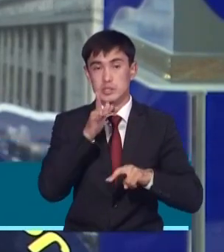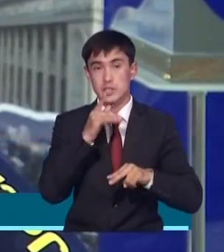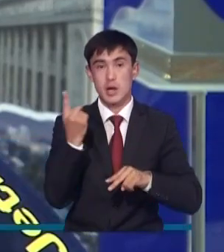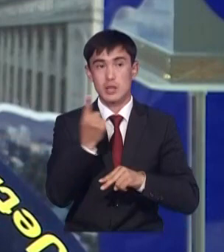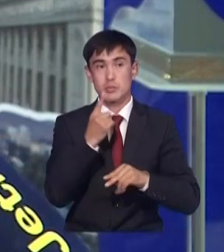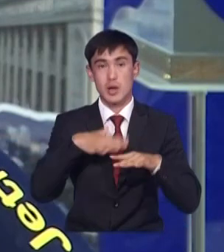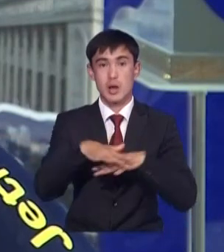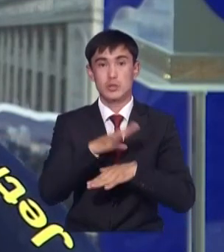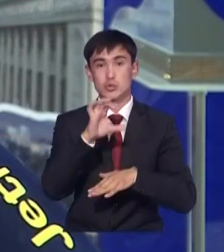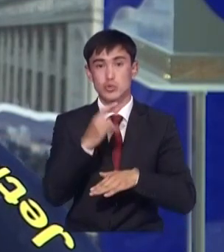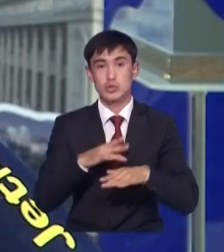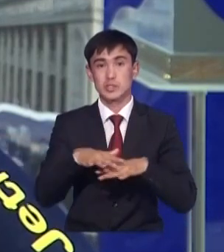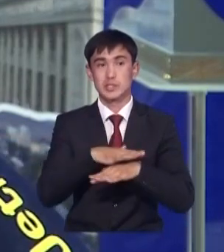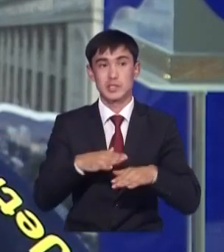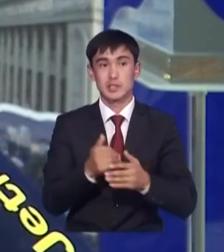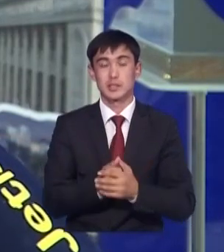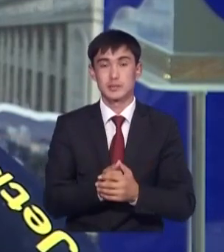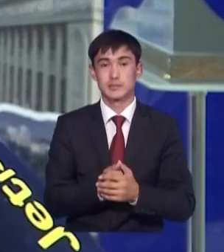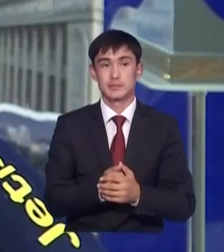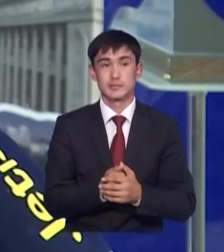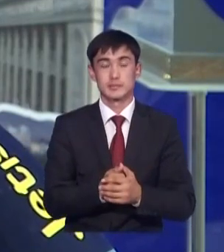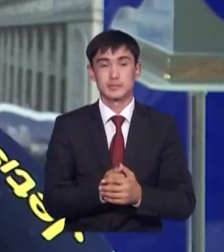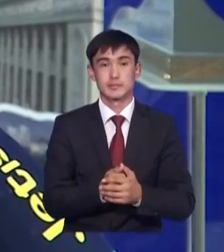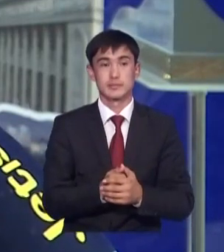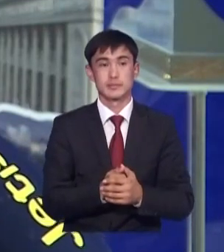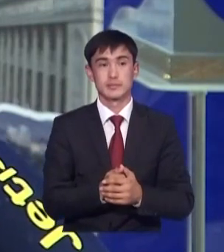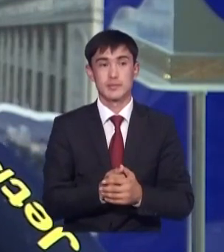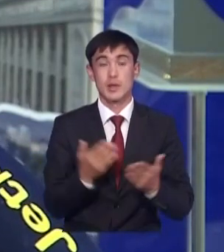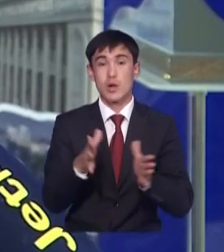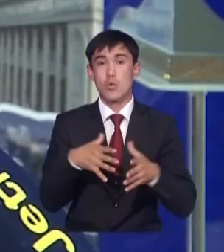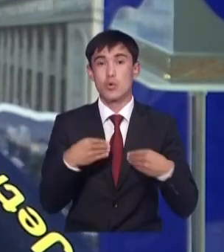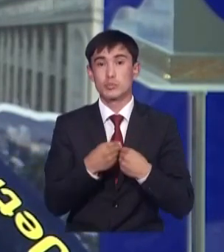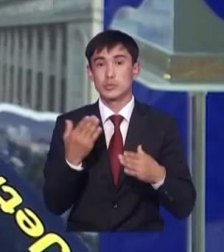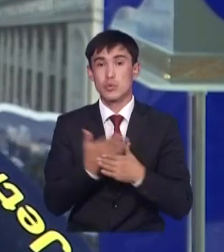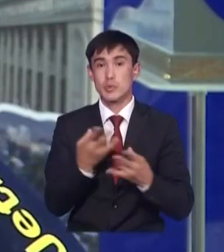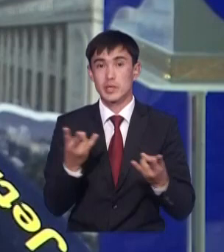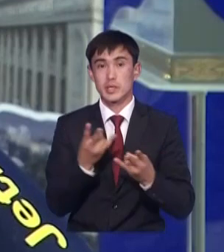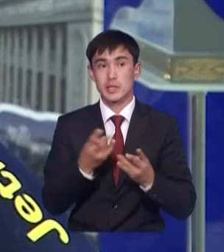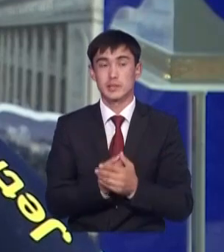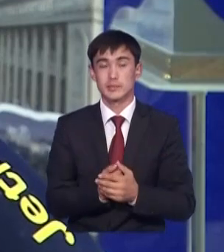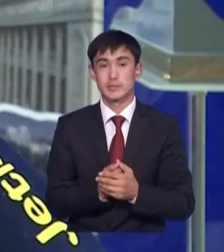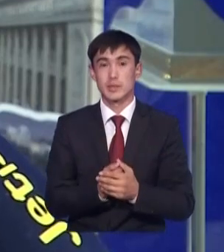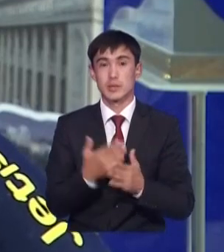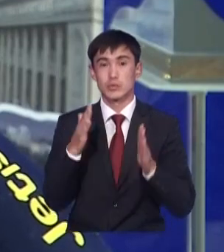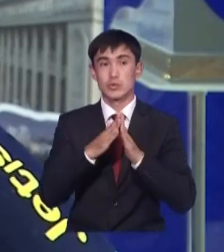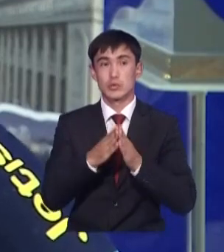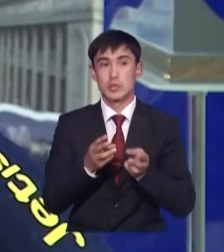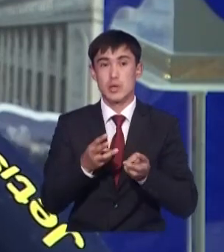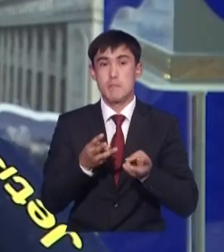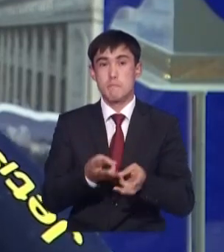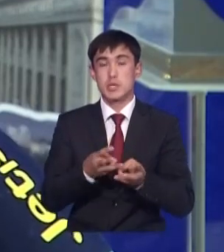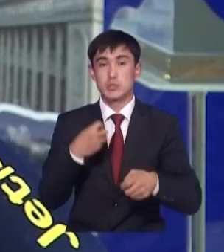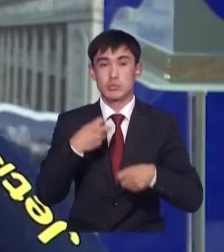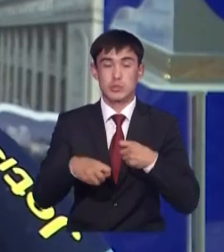алдымен халықтың әлеуметтік осал топтары қабылдады. Ол жерде қай отбасыға көмек керек екен, мысалға үйлерінде пештері бұзылған